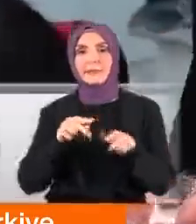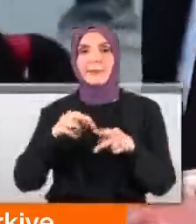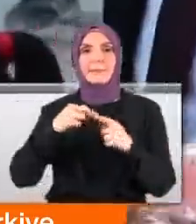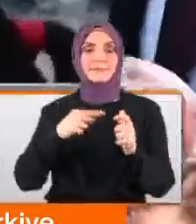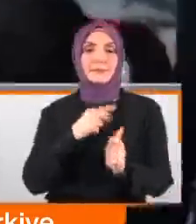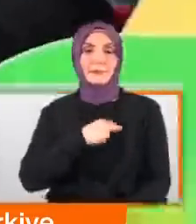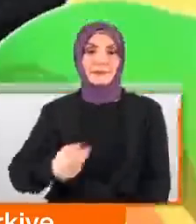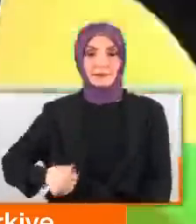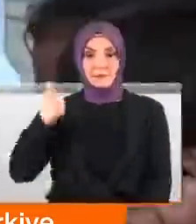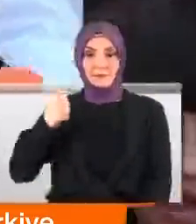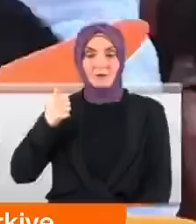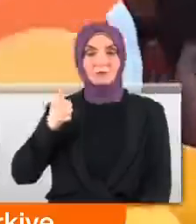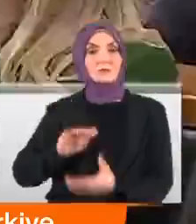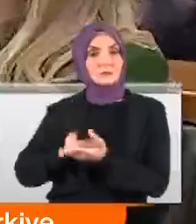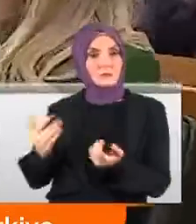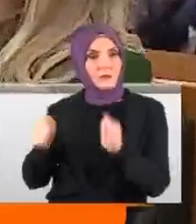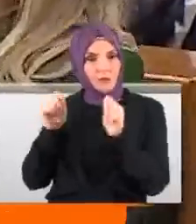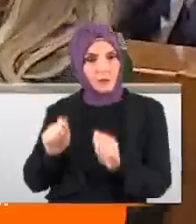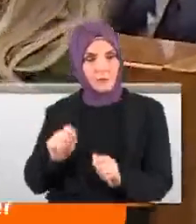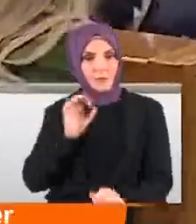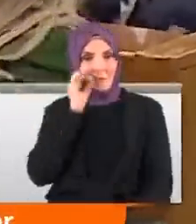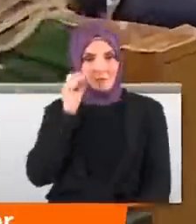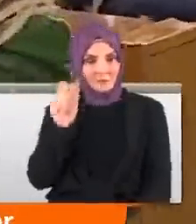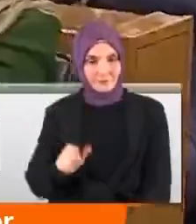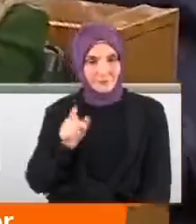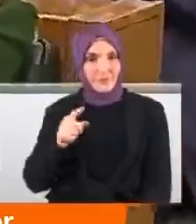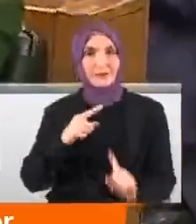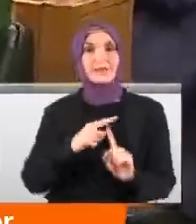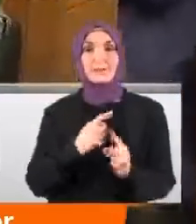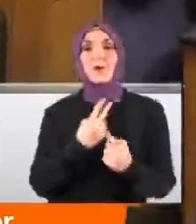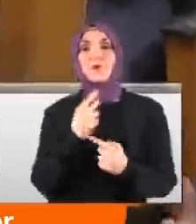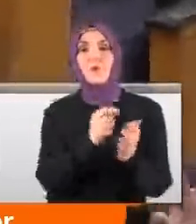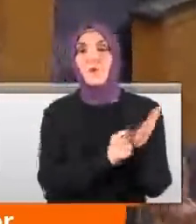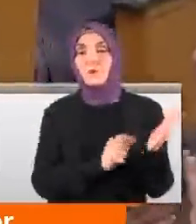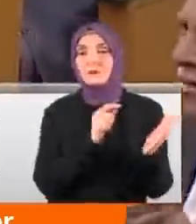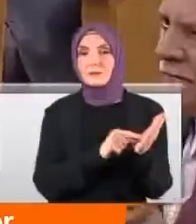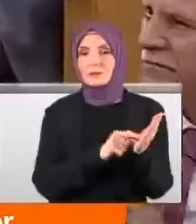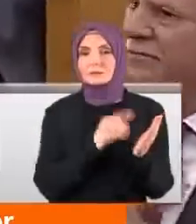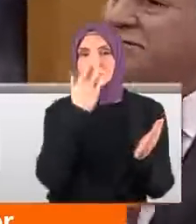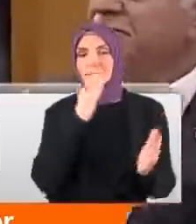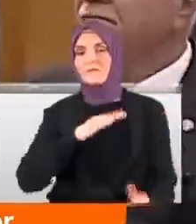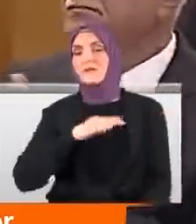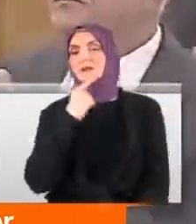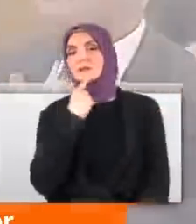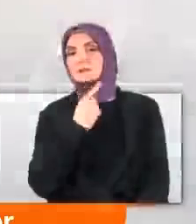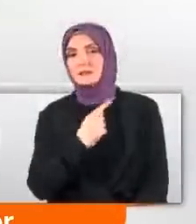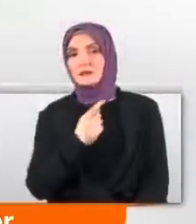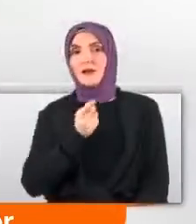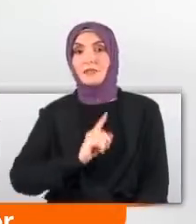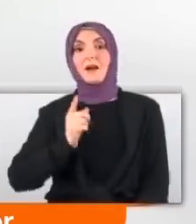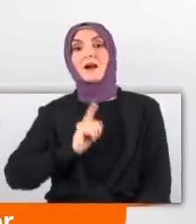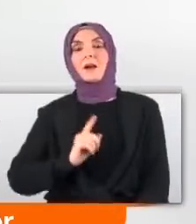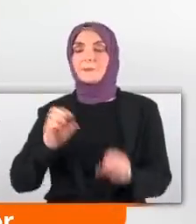İyi Partili Okan Kocakaya da temayülde hile yapıldığı gerekçesiyle hem aday adaylığından çekildi hem de İyi